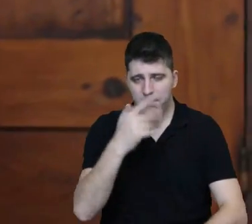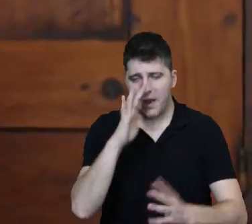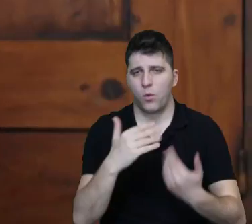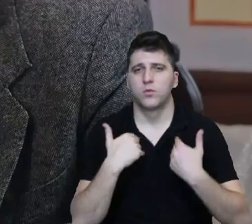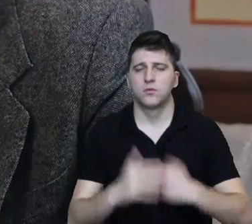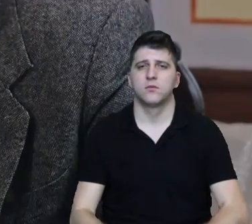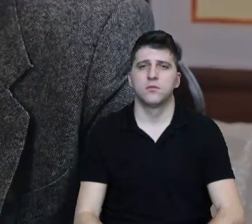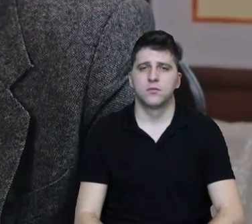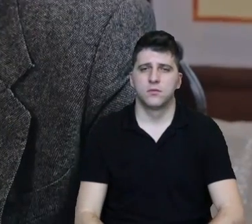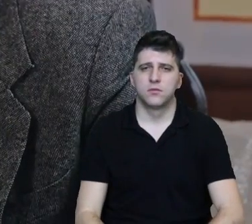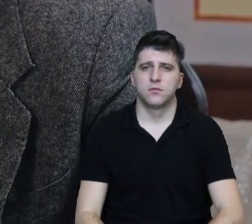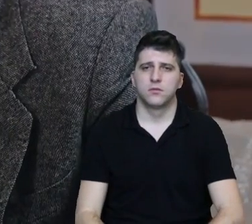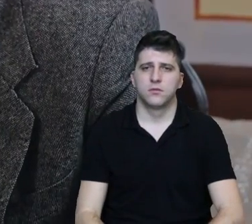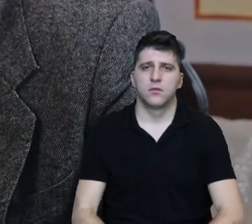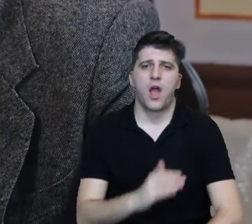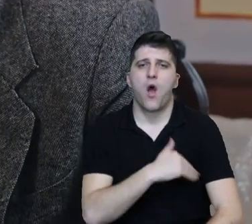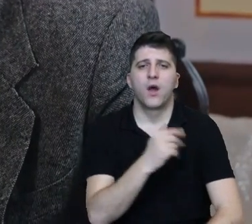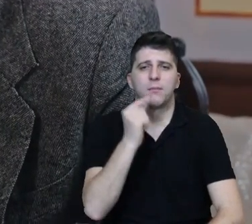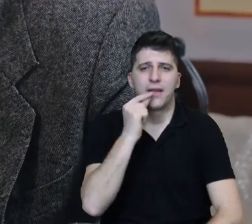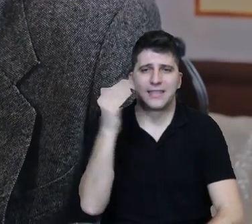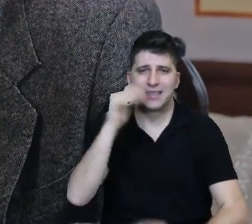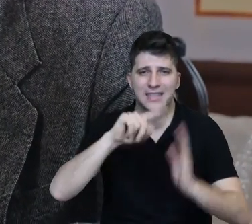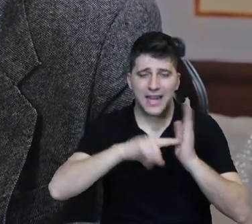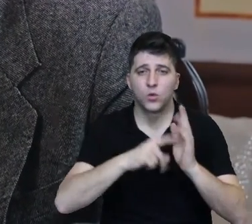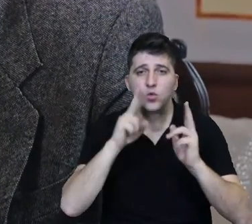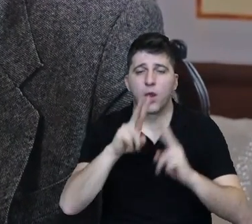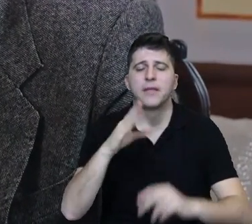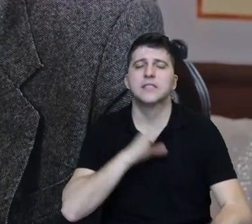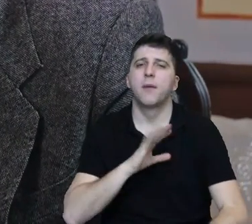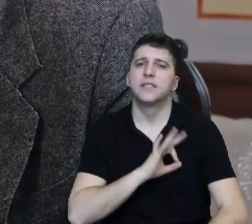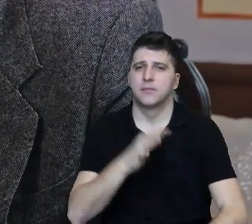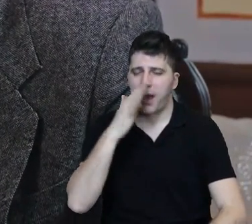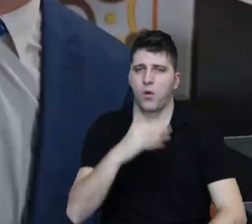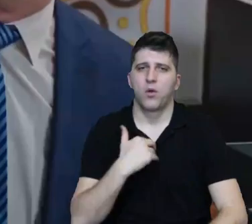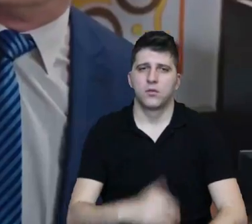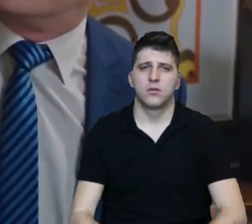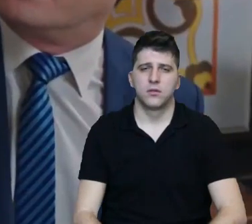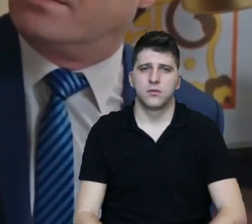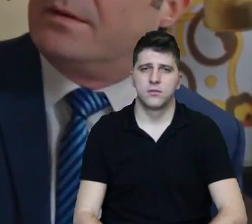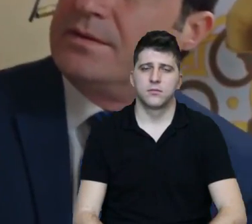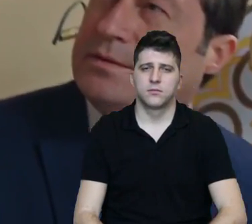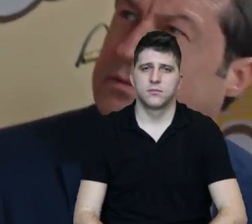bekliyorduk. Avukat Bey getireceğin delilleri görmek için sabırsızlanıyor.